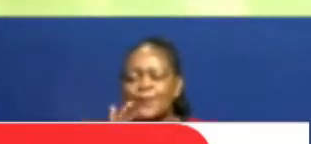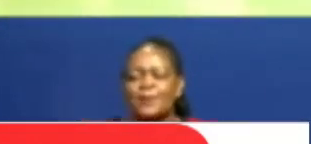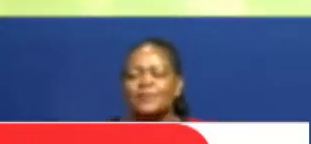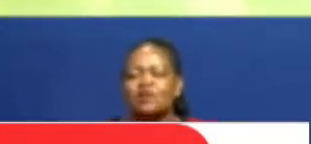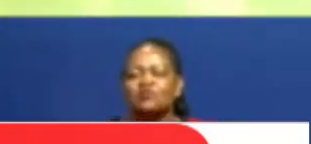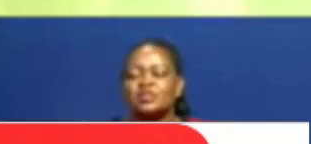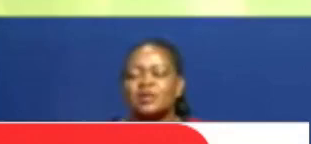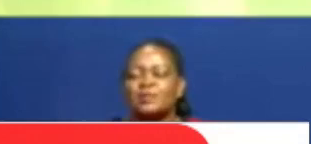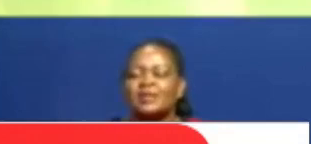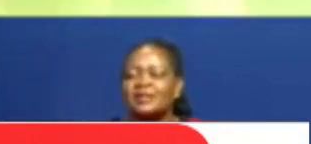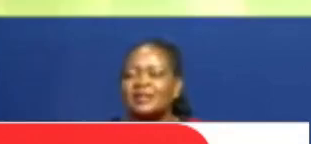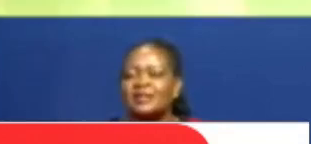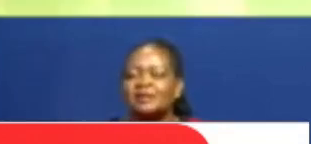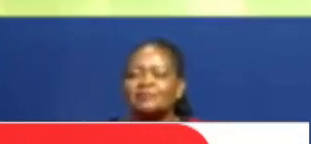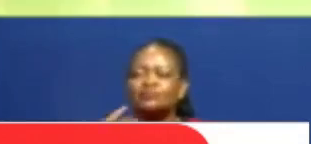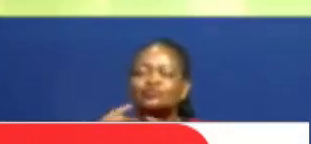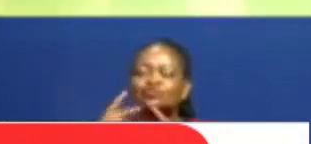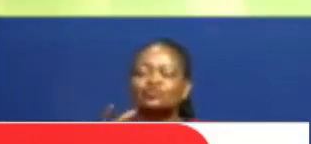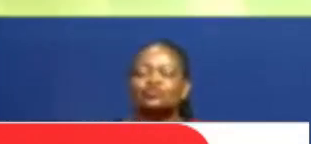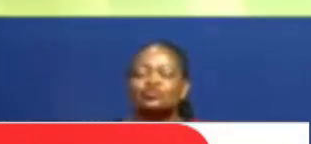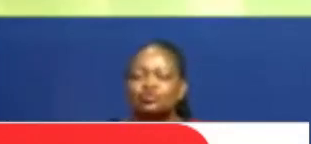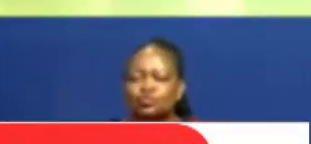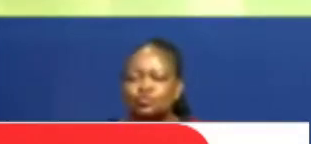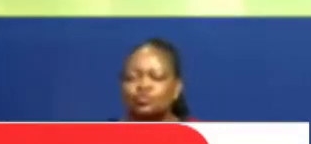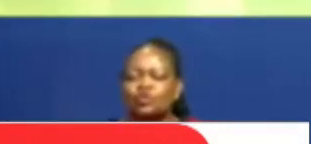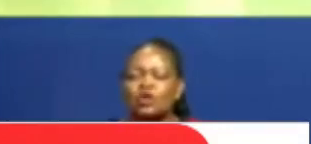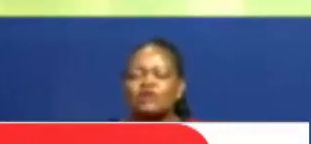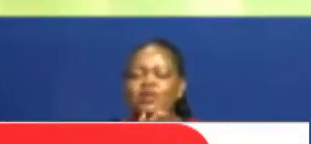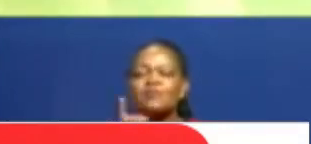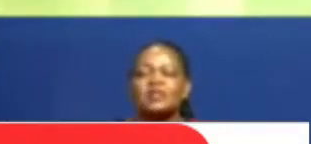pale wakienda kuangalia yao wanaangalia yao.